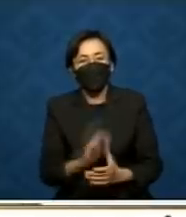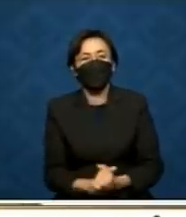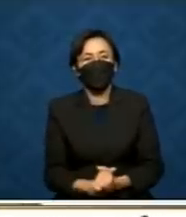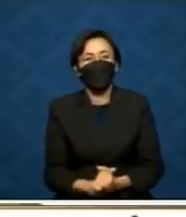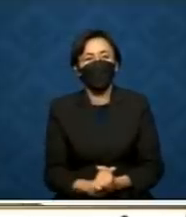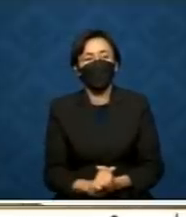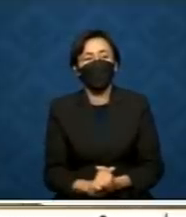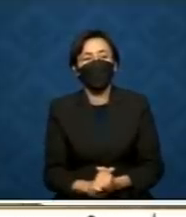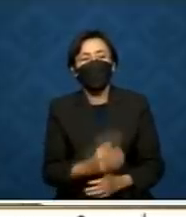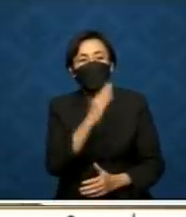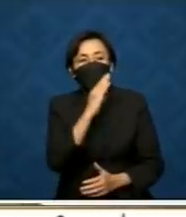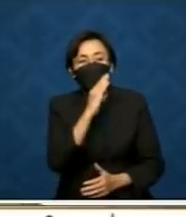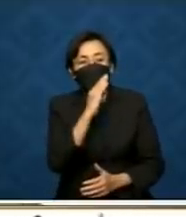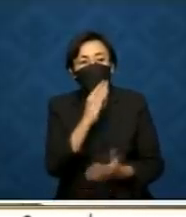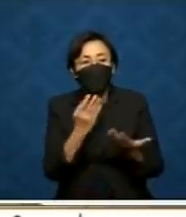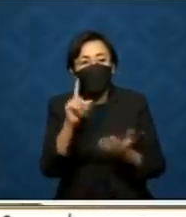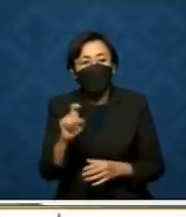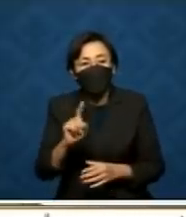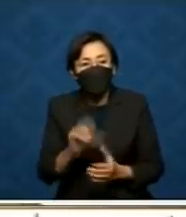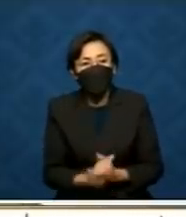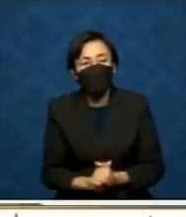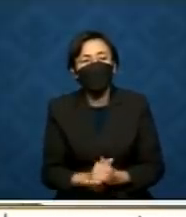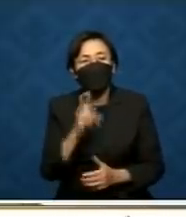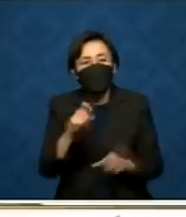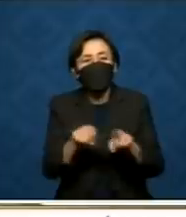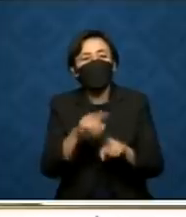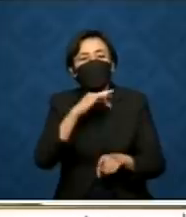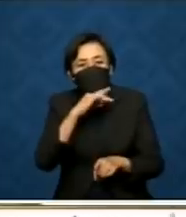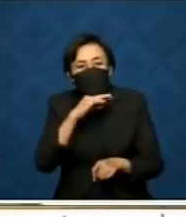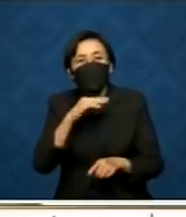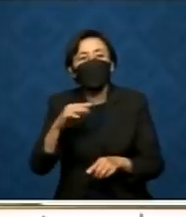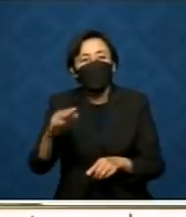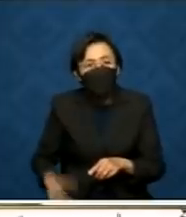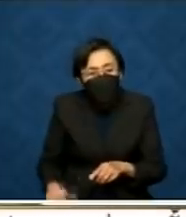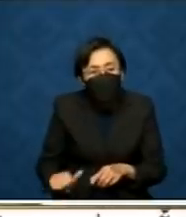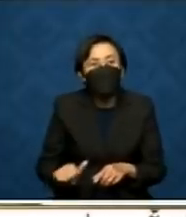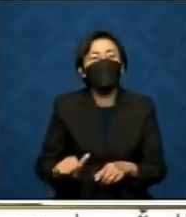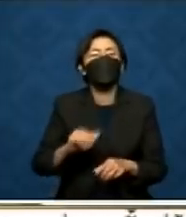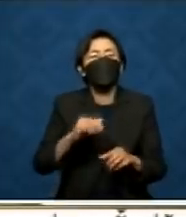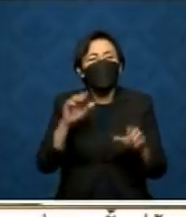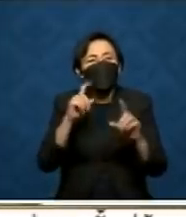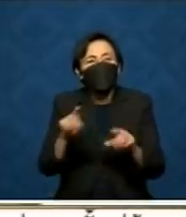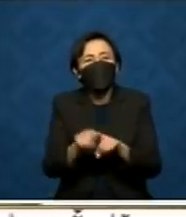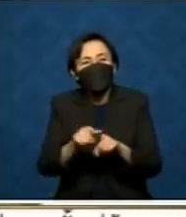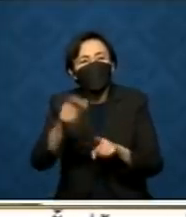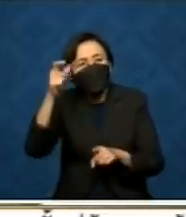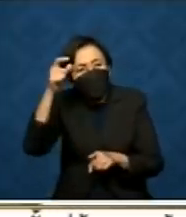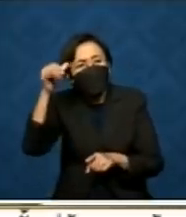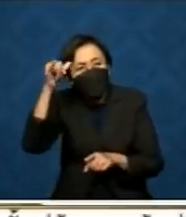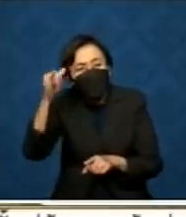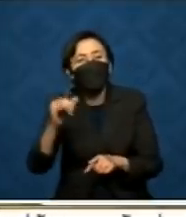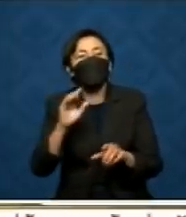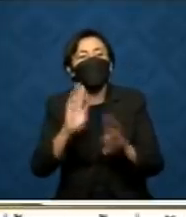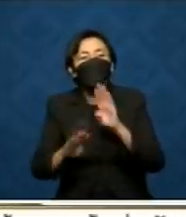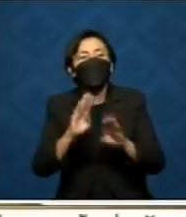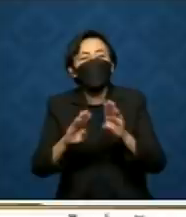ถ้าตอบจากความเป็นมนุษย์ก็คือตายเหมือนหมูเหมือนหมาดิก็ตายเหมือนหัวมันควายดิ